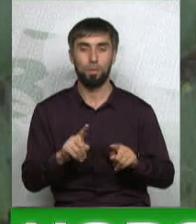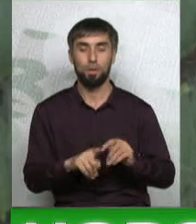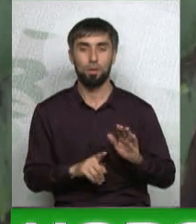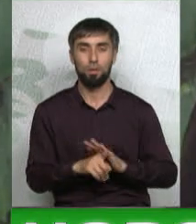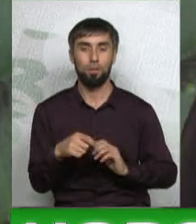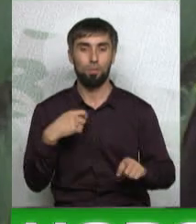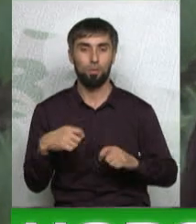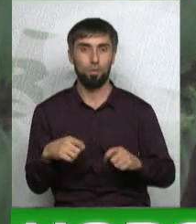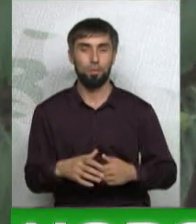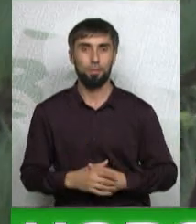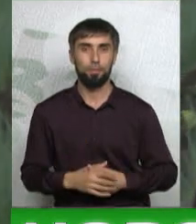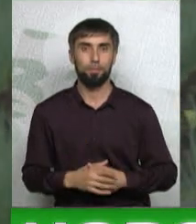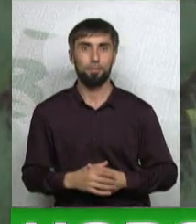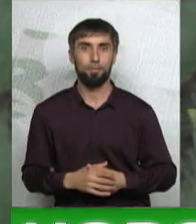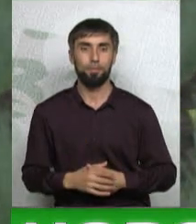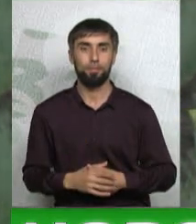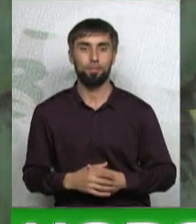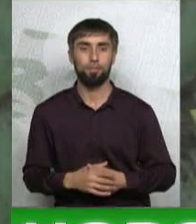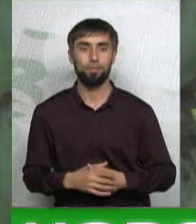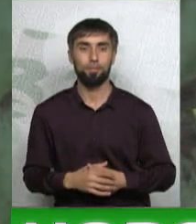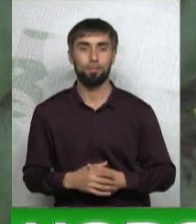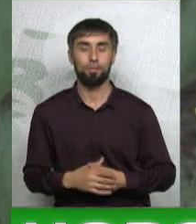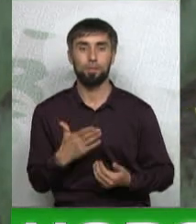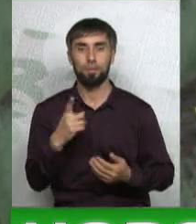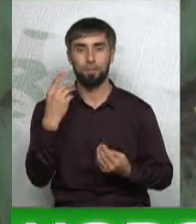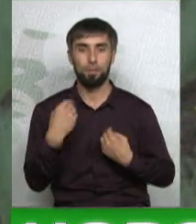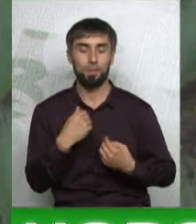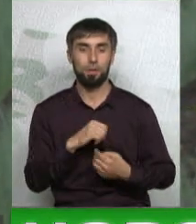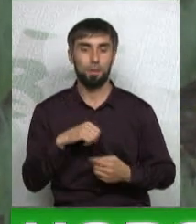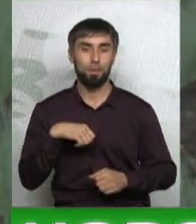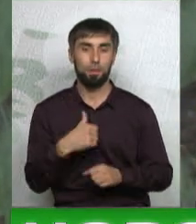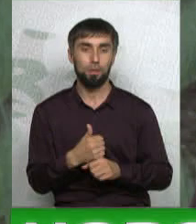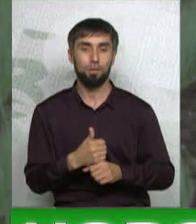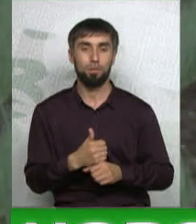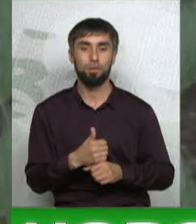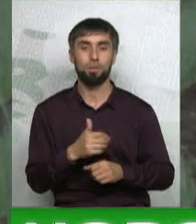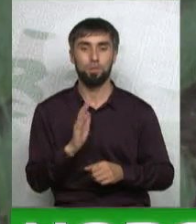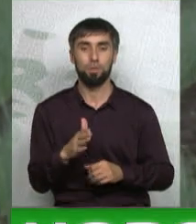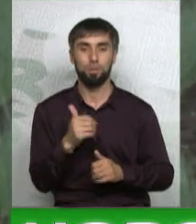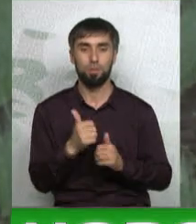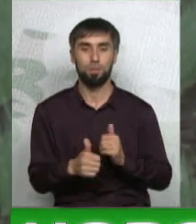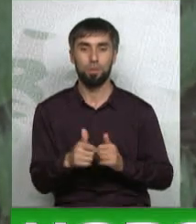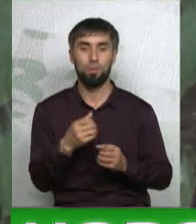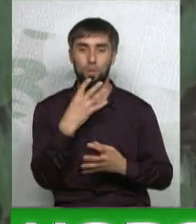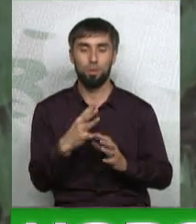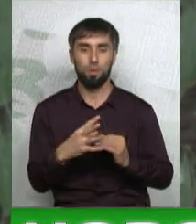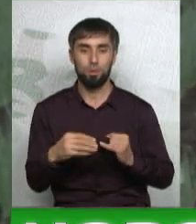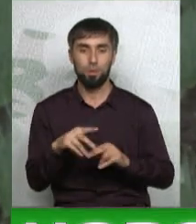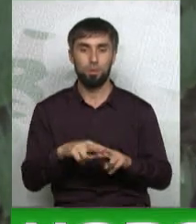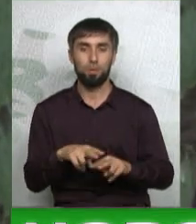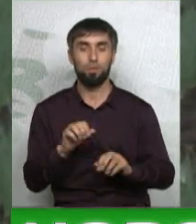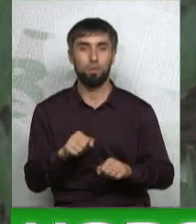начнем продавать. Получится, если Аллах даст, самое главное, а так остальное будет. Хорошая земля, тут можно